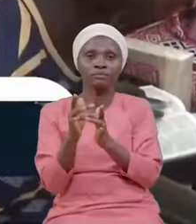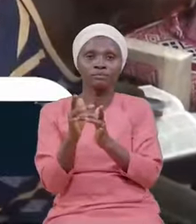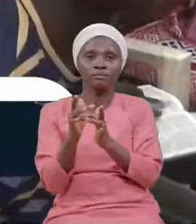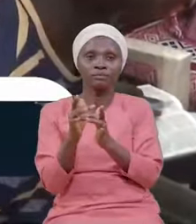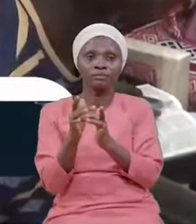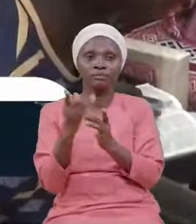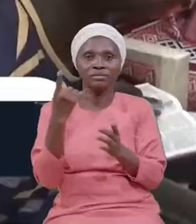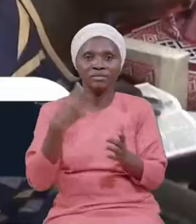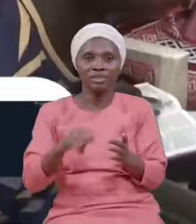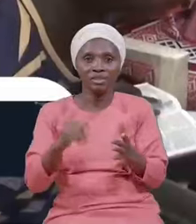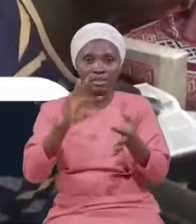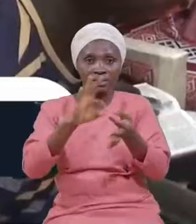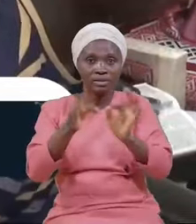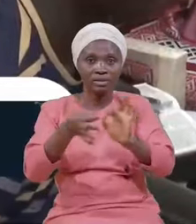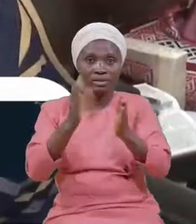l'interprète